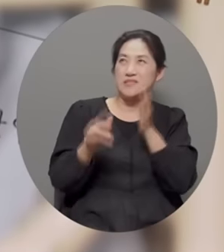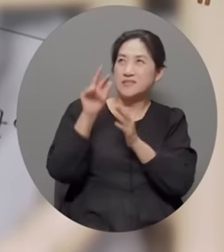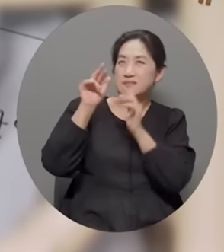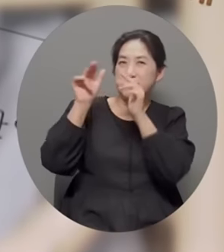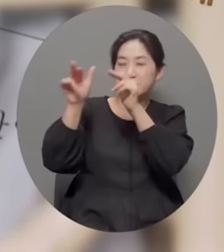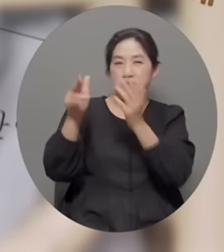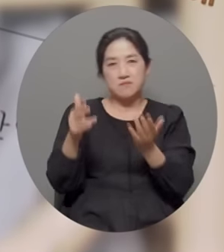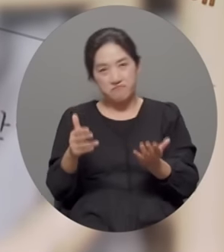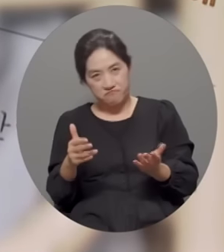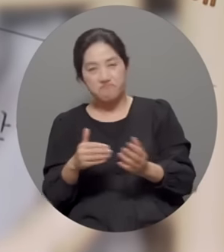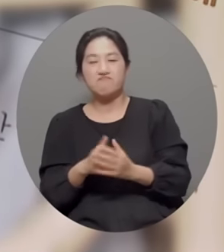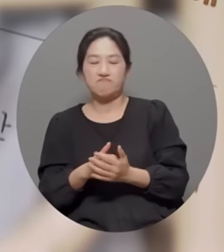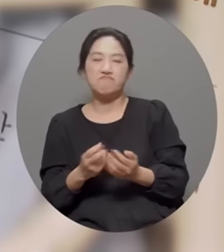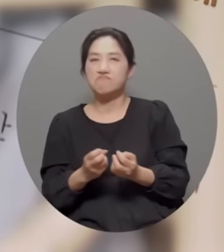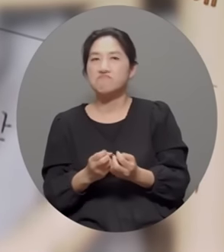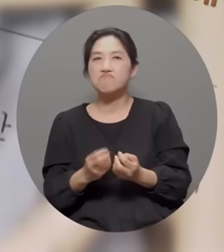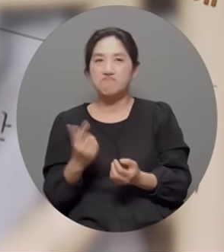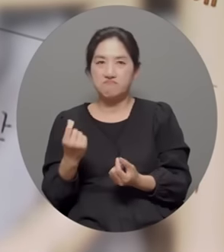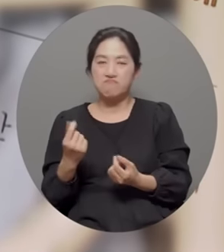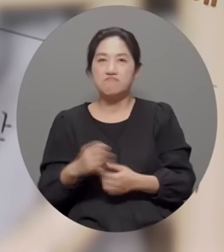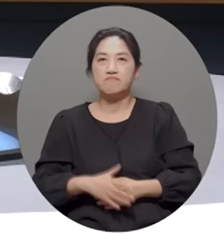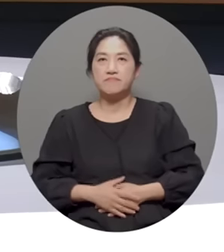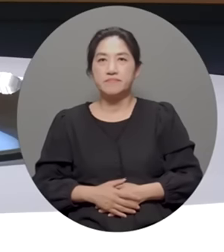보입니다. 알고 보니 이준범입니다.